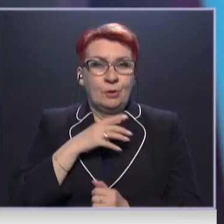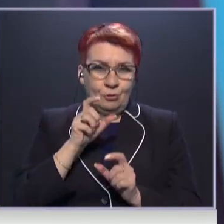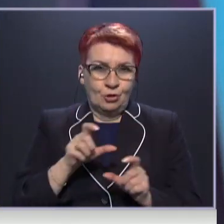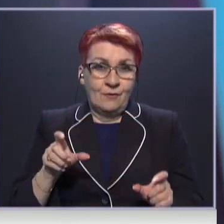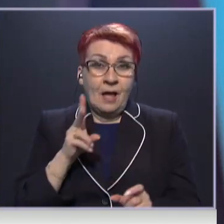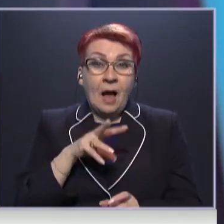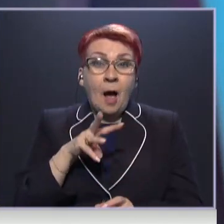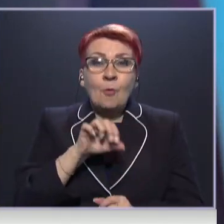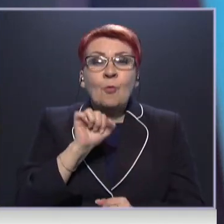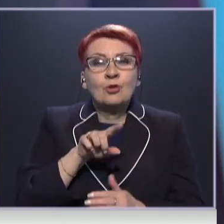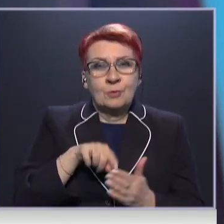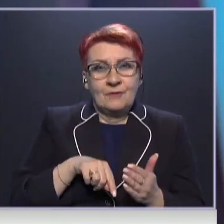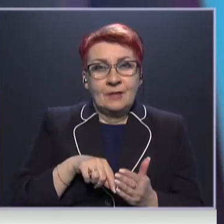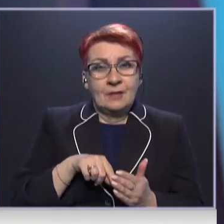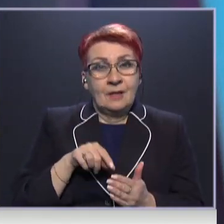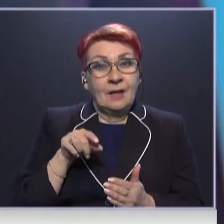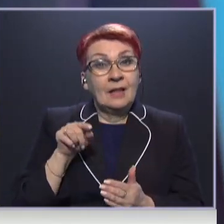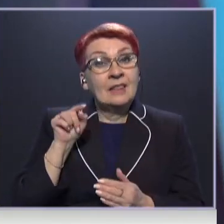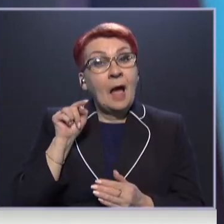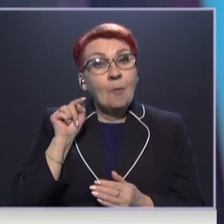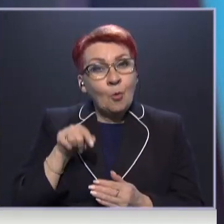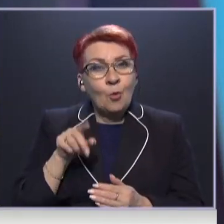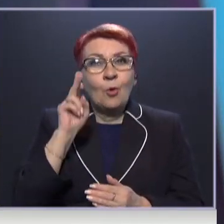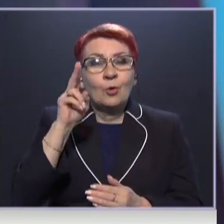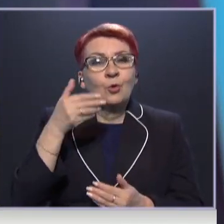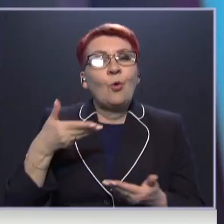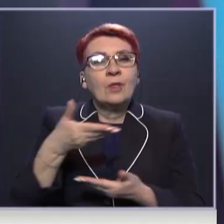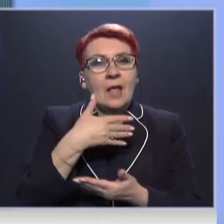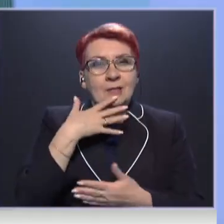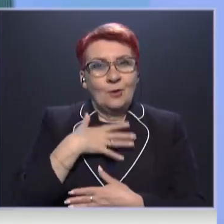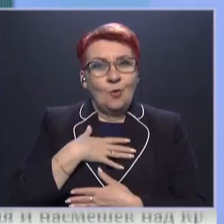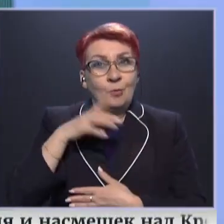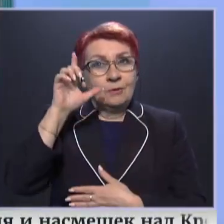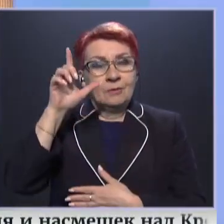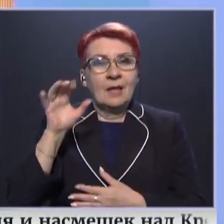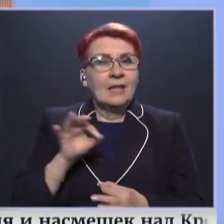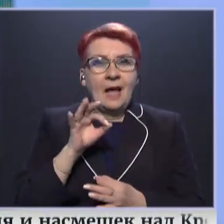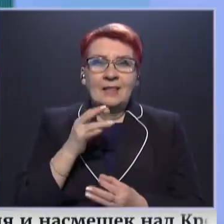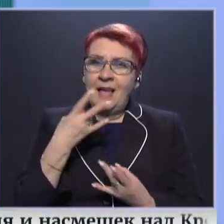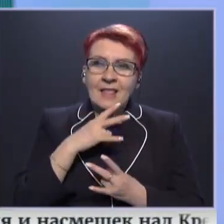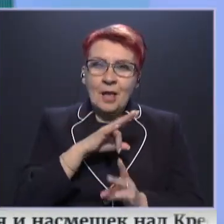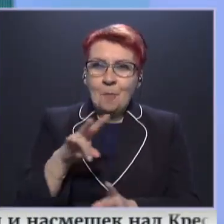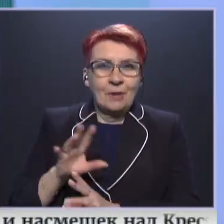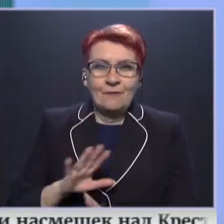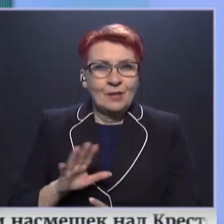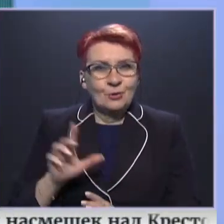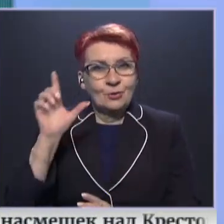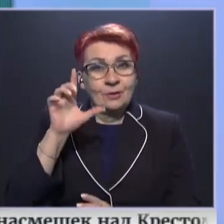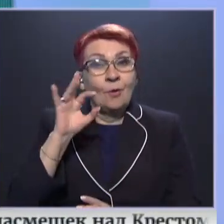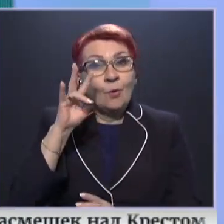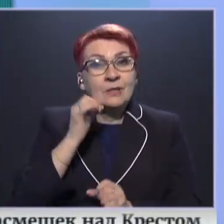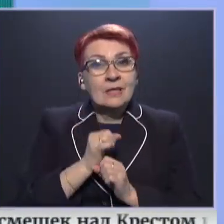можем доверять? Тому, кто нас любит. Ну, вот. И тот, кто нас любит, никогда не подведет, потому что он все делает из